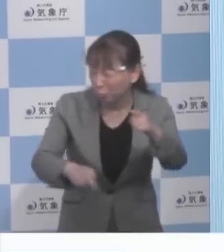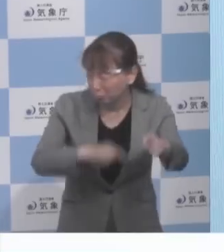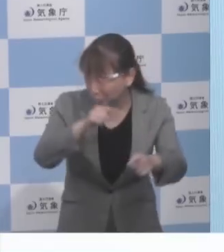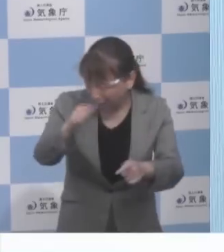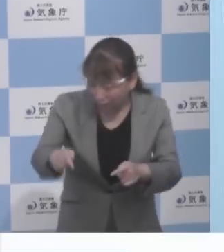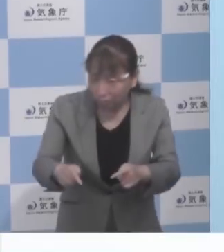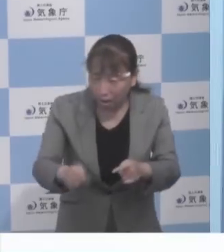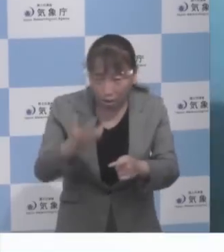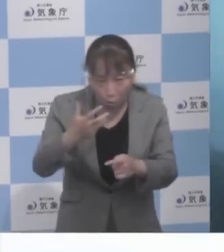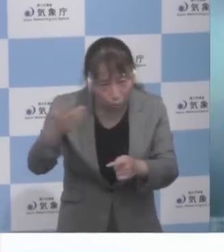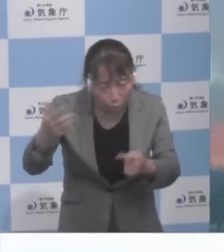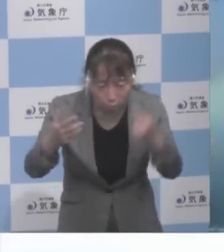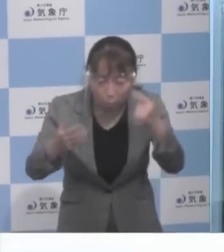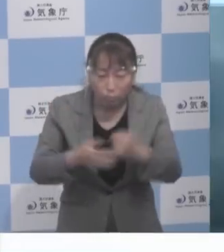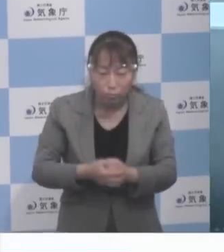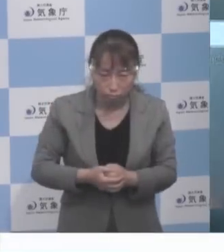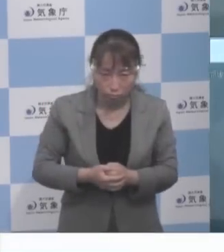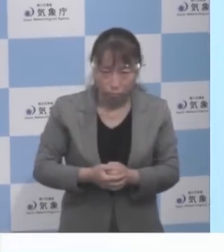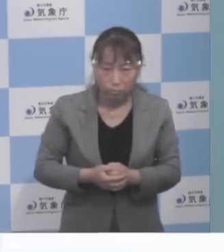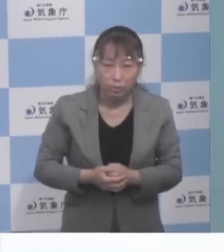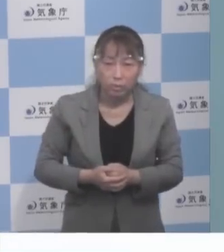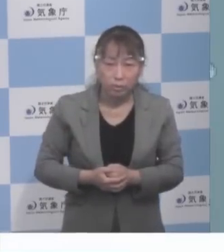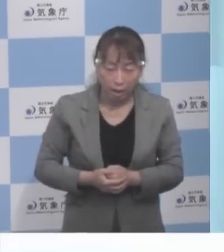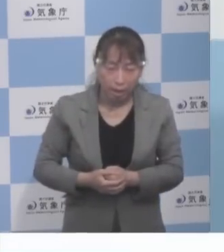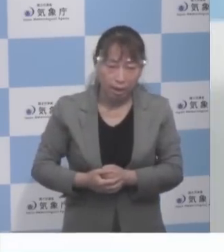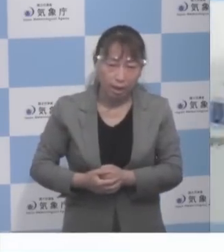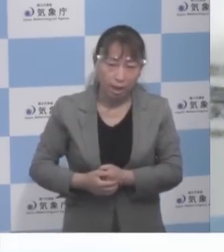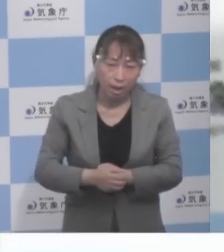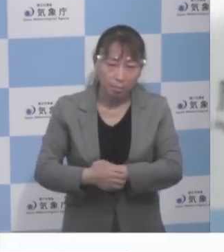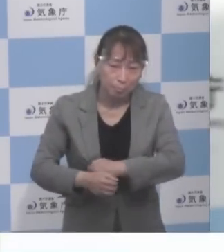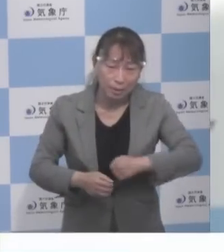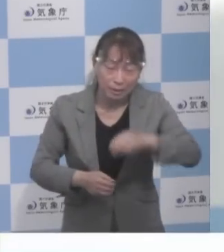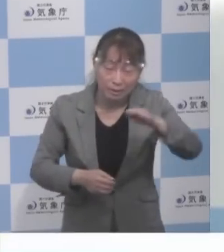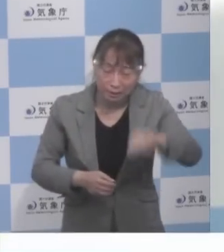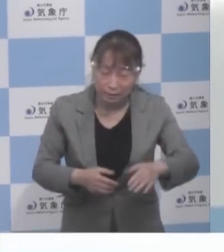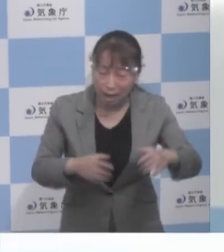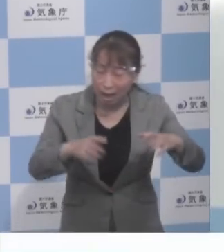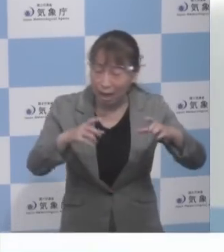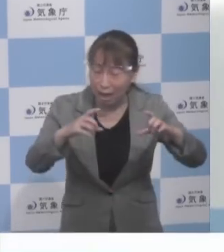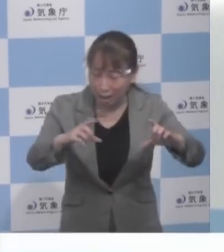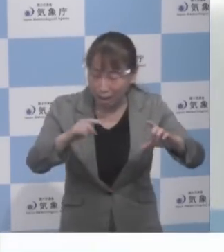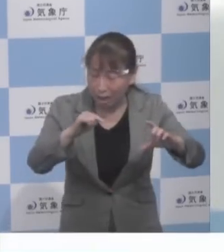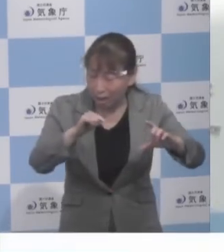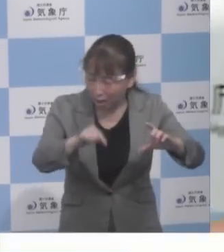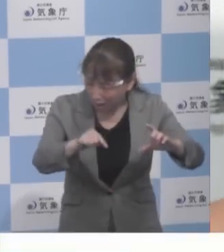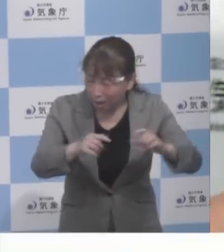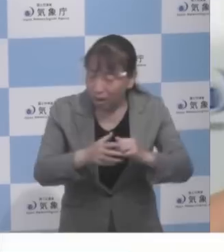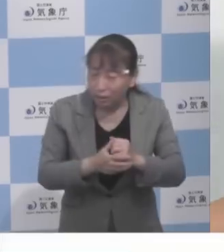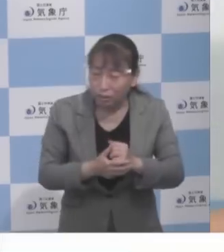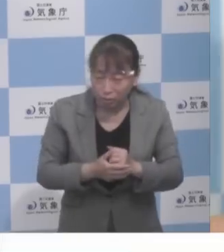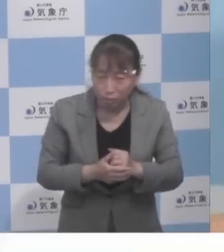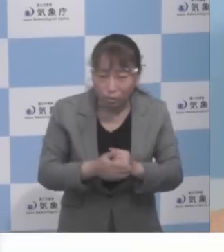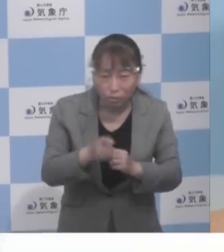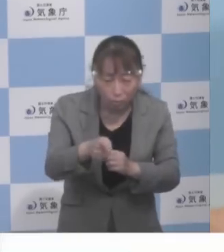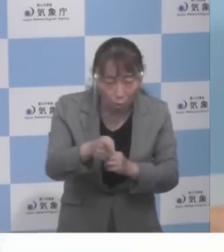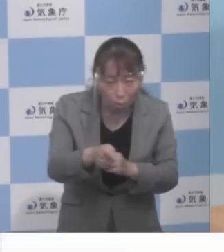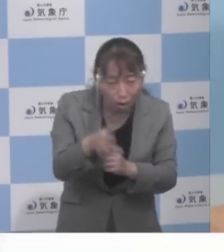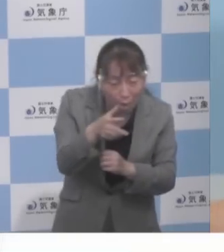で、右下の、垂水市にある、監視カメラの映像